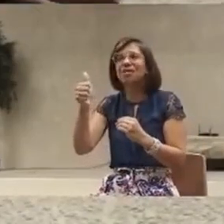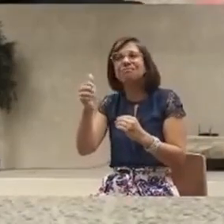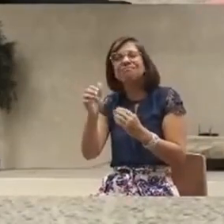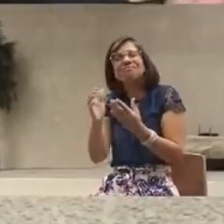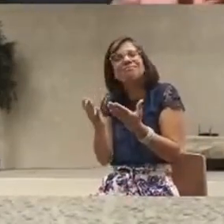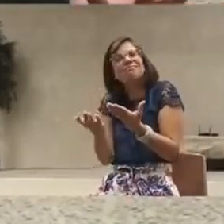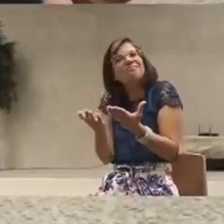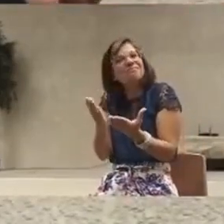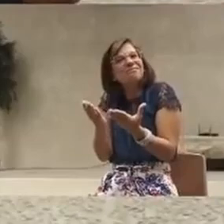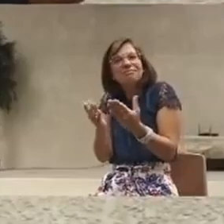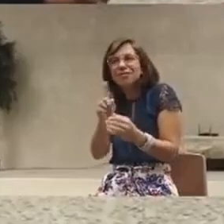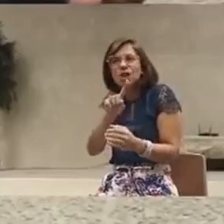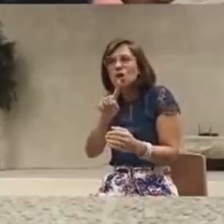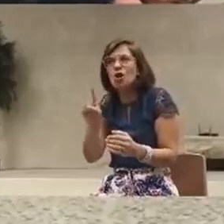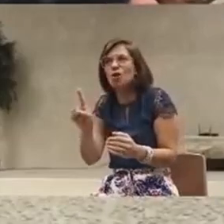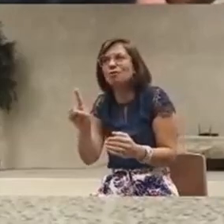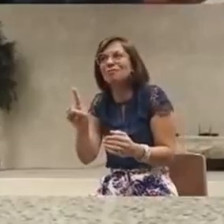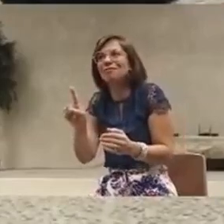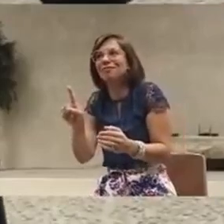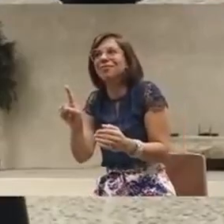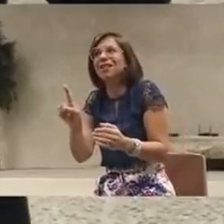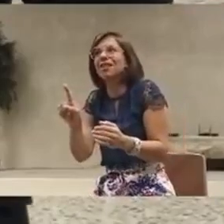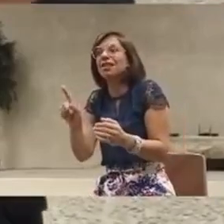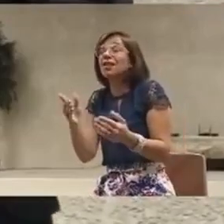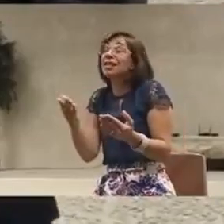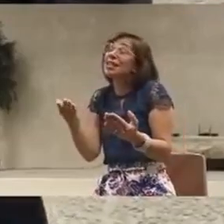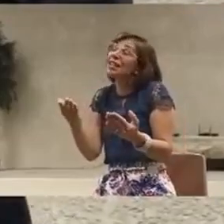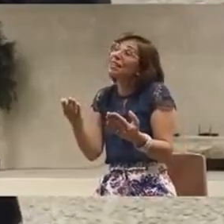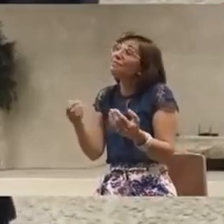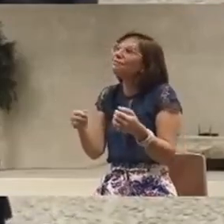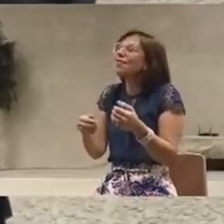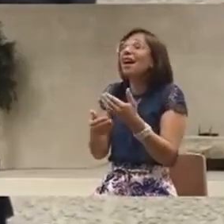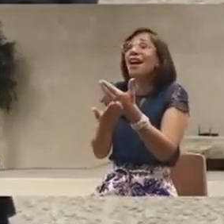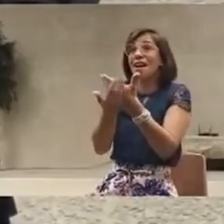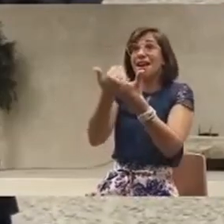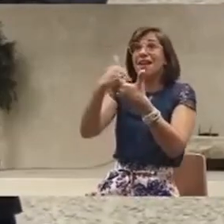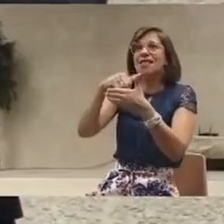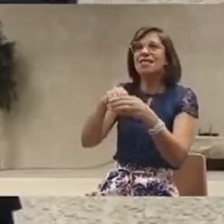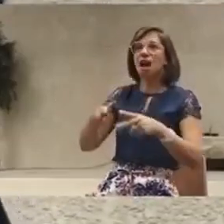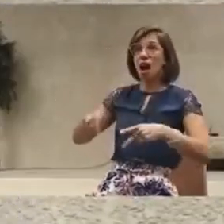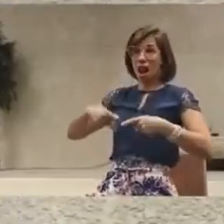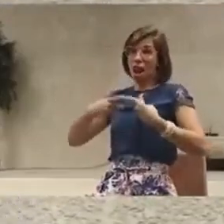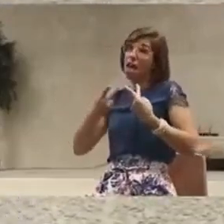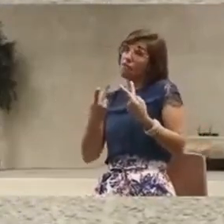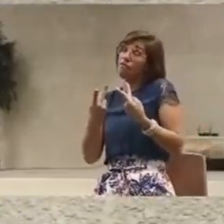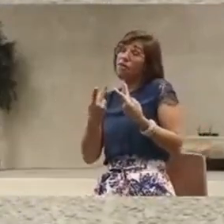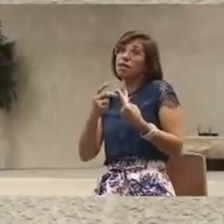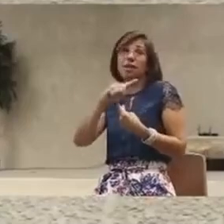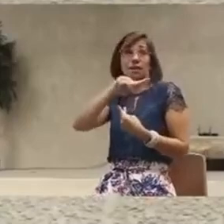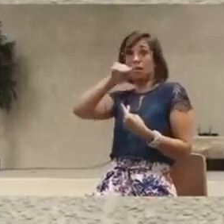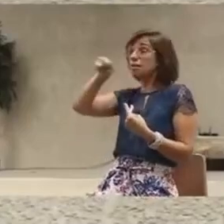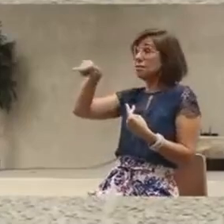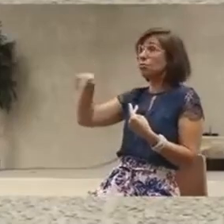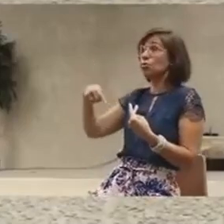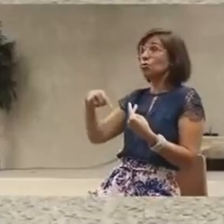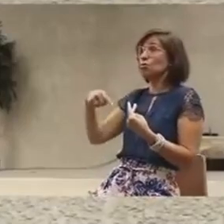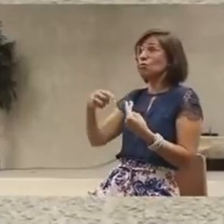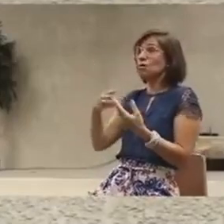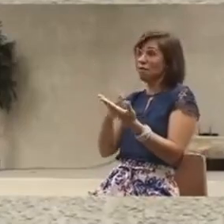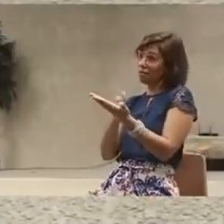Et dans la vie, nous passons par des déserts. Nous traversons le désert.